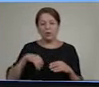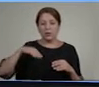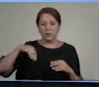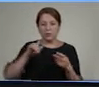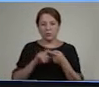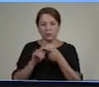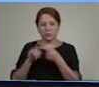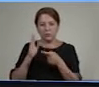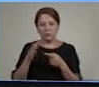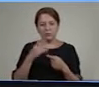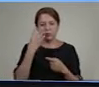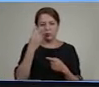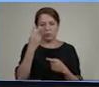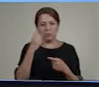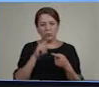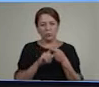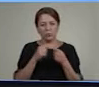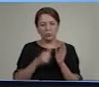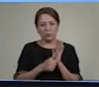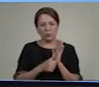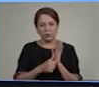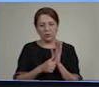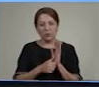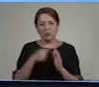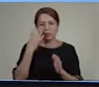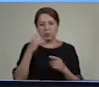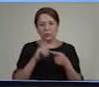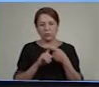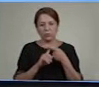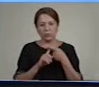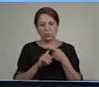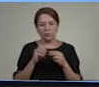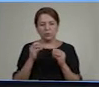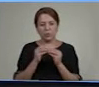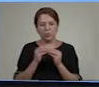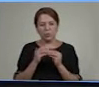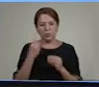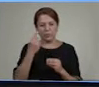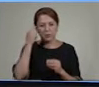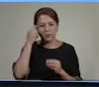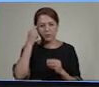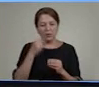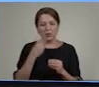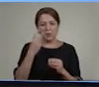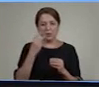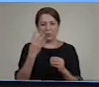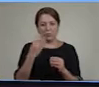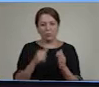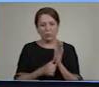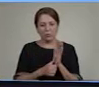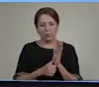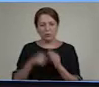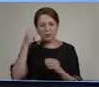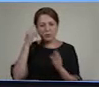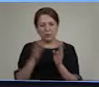qo'shamiz. 4 ga 2 ni qo'shsak 6, 4 ni qo'shsak 10, 1 dildi. 2 ga 4 6 dildagi